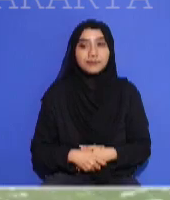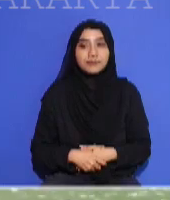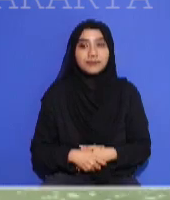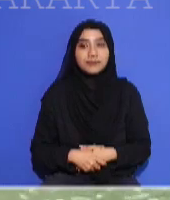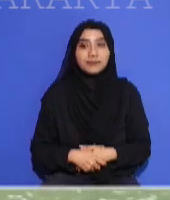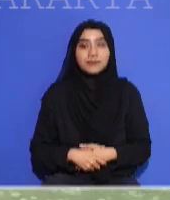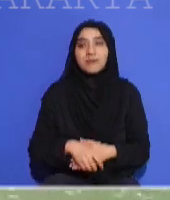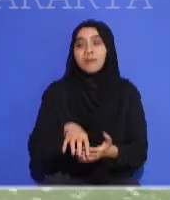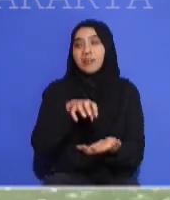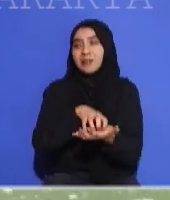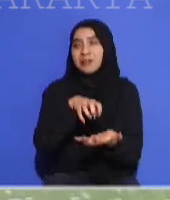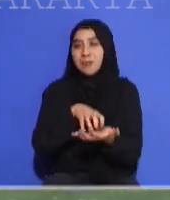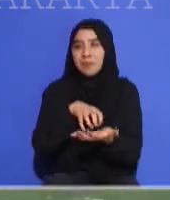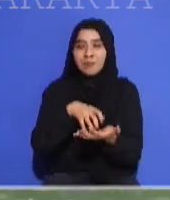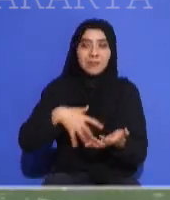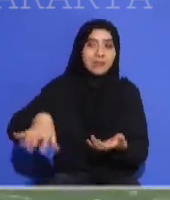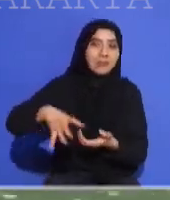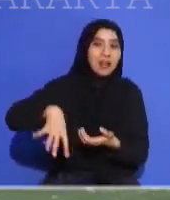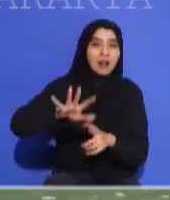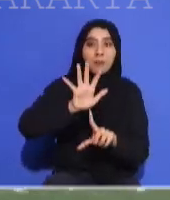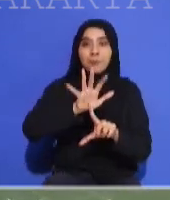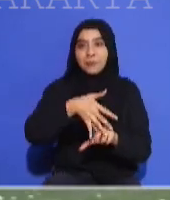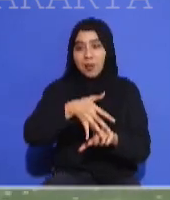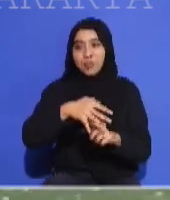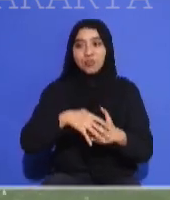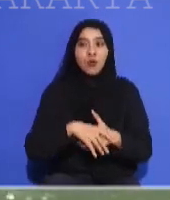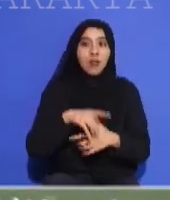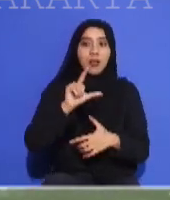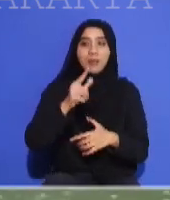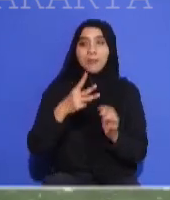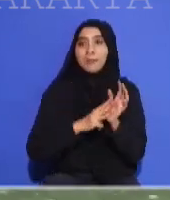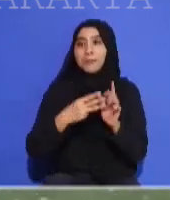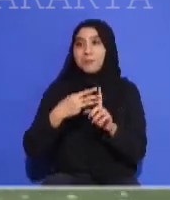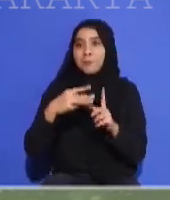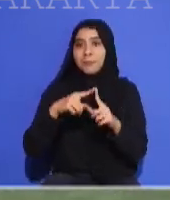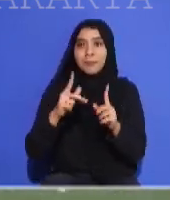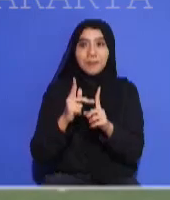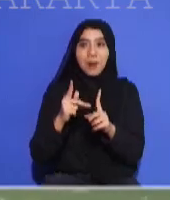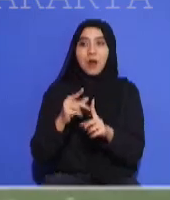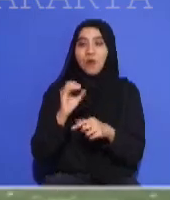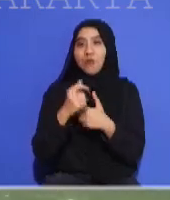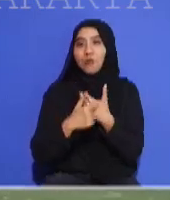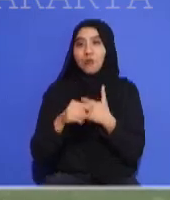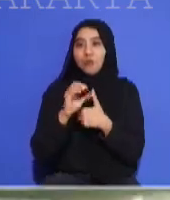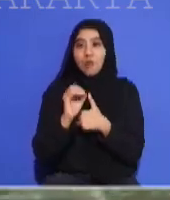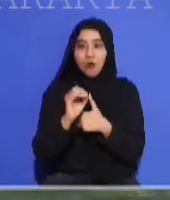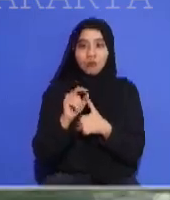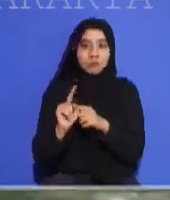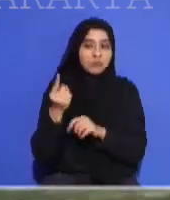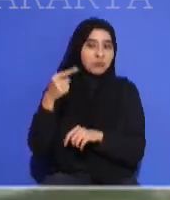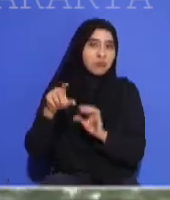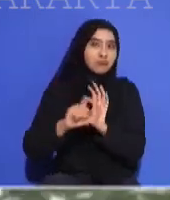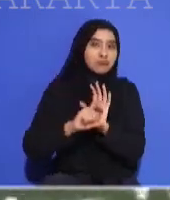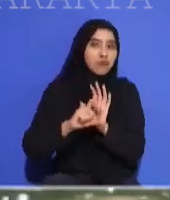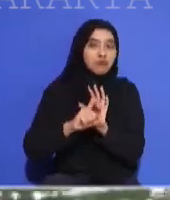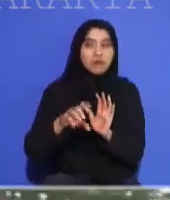Dumunung ing Kedung Jati Selo Pamioro Kapanewon Imogiri Bantul, Lembah Oyo Kedung Jati mujudaken setunggaling jujukan wisata ingkang nawisaken